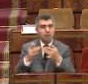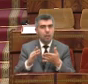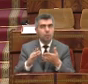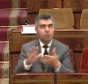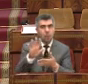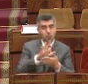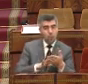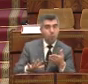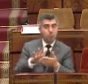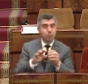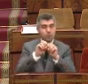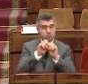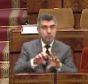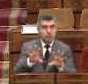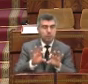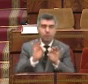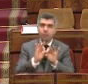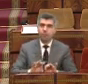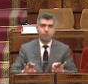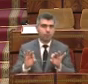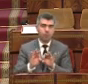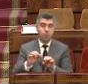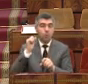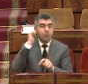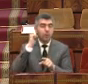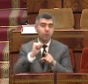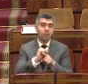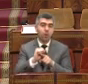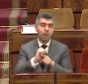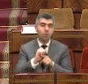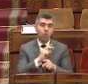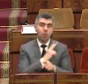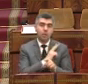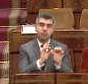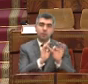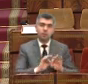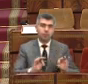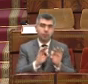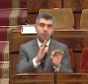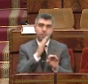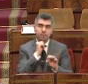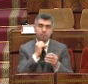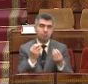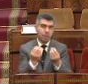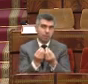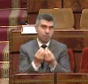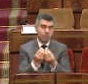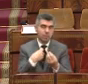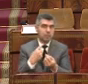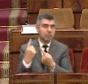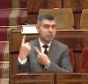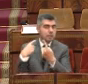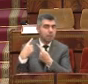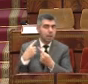التجهيزات، سواء من ناحيه ديال تكوين المكونين او الاساتذه بنفسهم. يعني هذا شيء جميل ان سمعنا الان